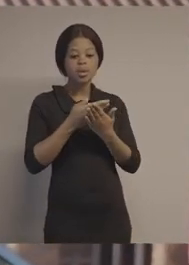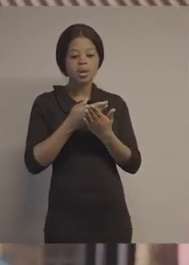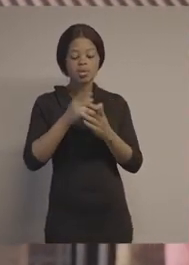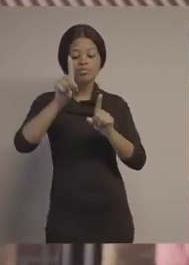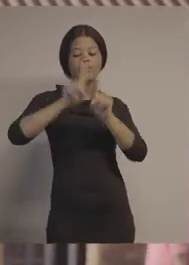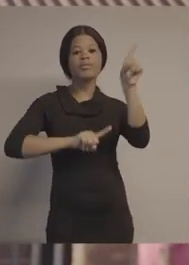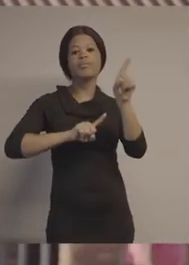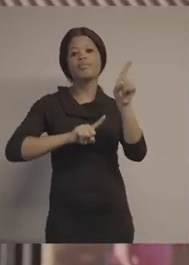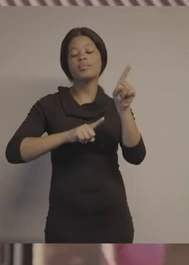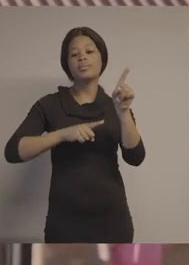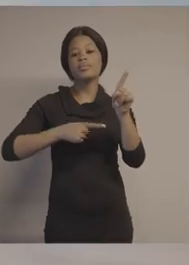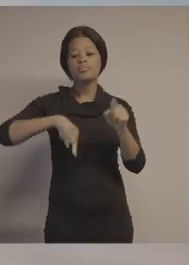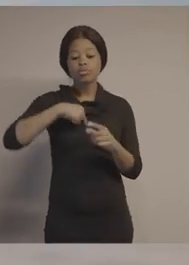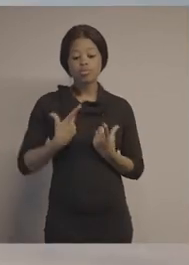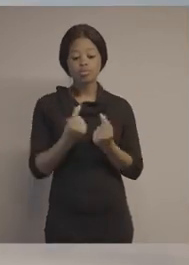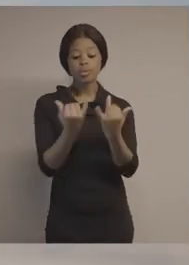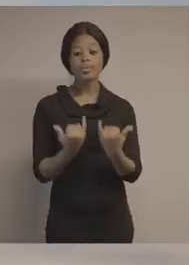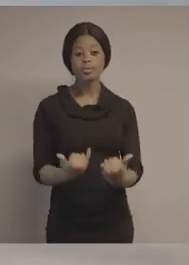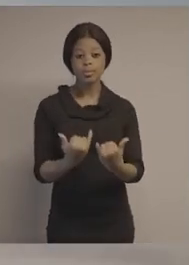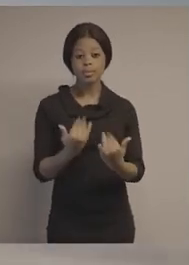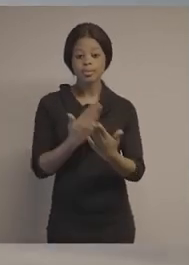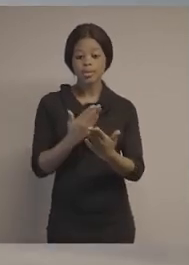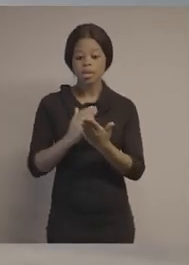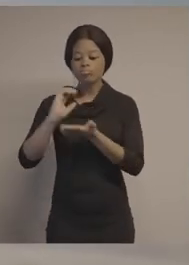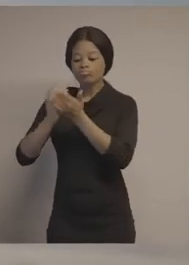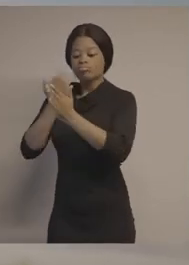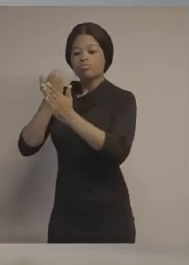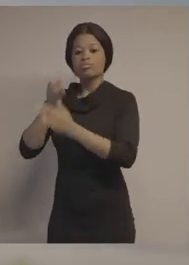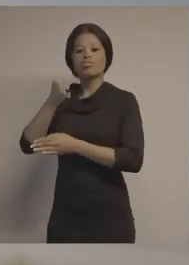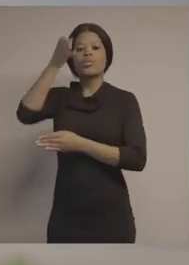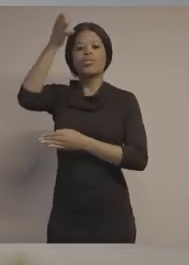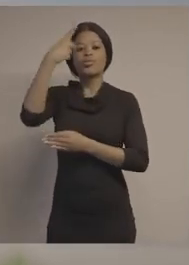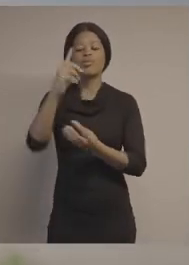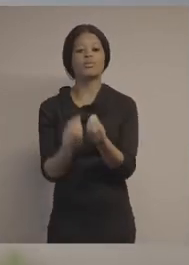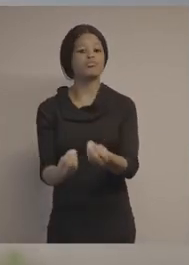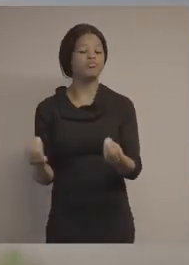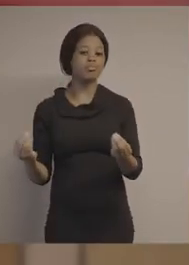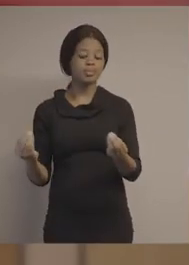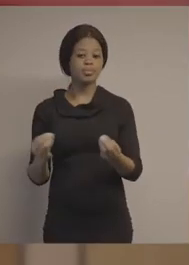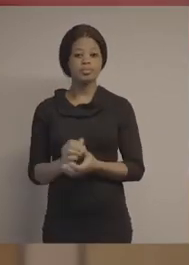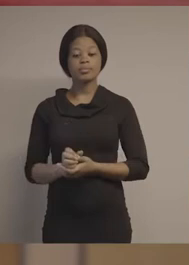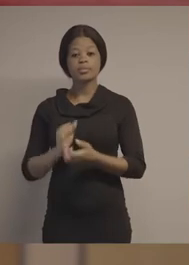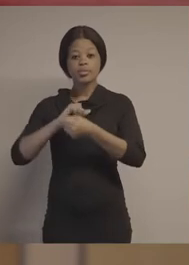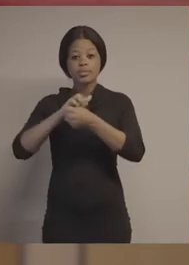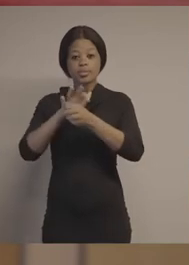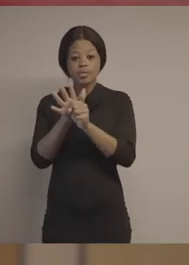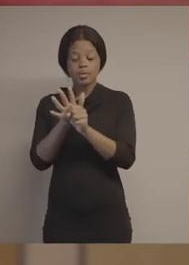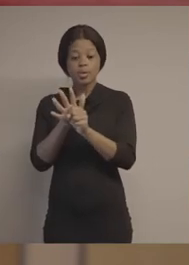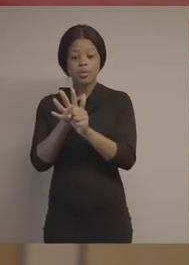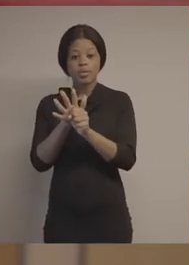we are also failures at it. If we do this now, we can secure our future for our children. The